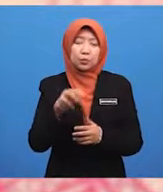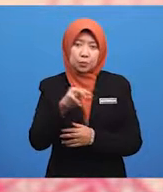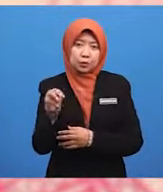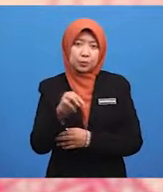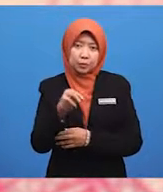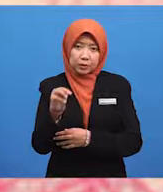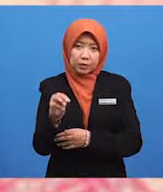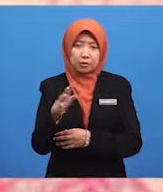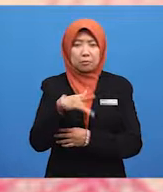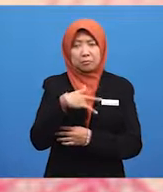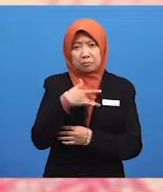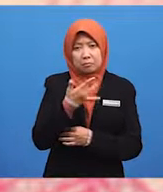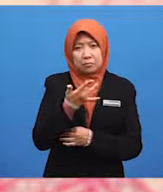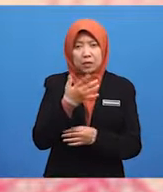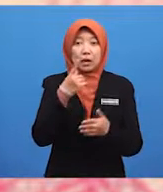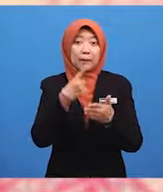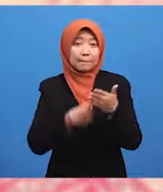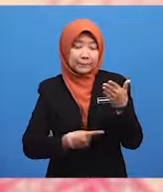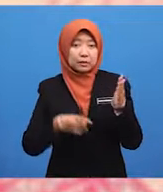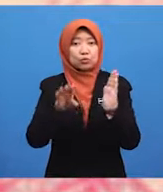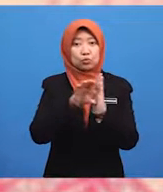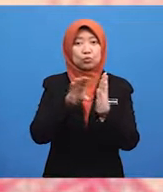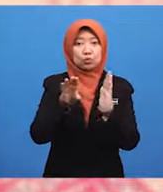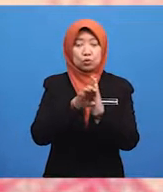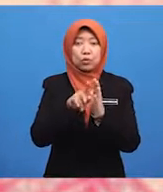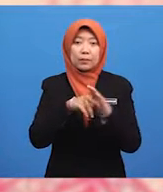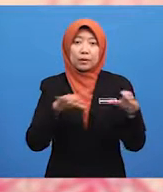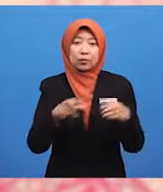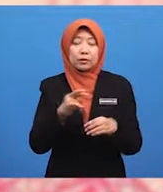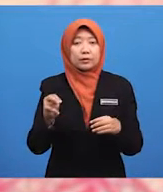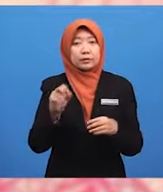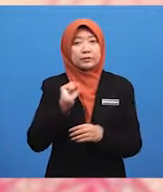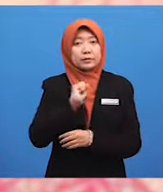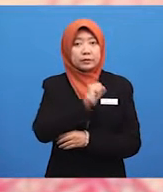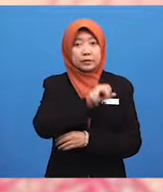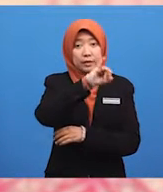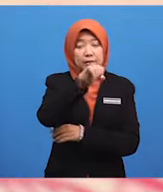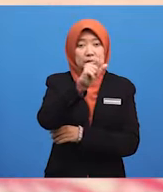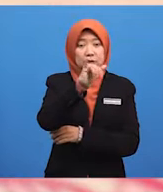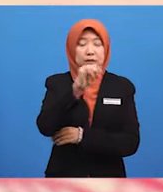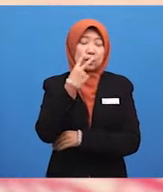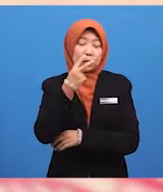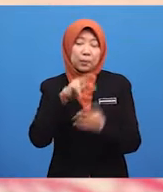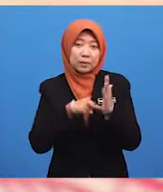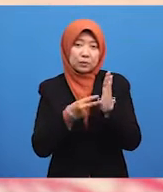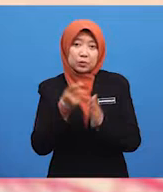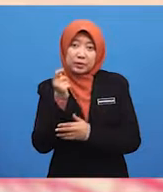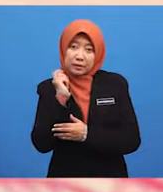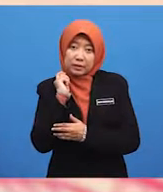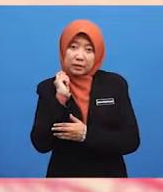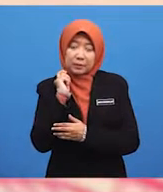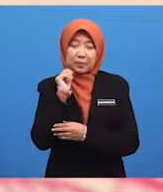kamu, apakah contoh-contoh perbuatan syirik jali berdasarkan pengertiannya?